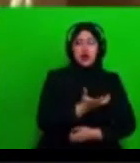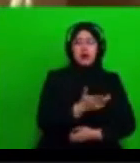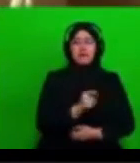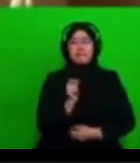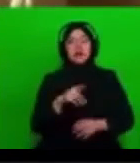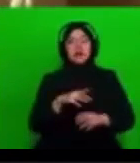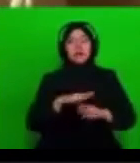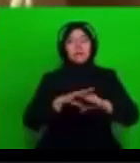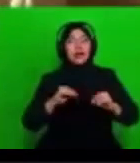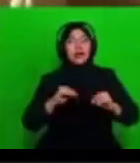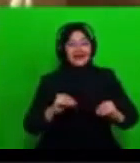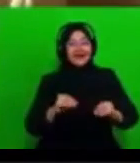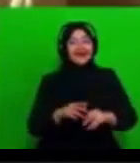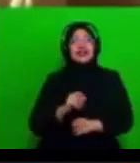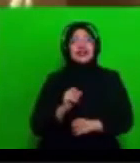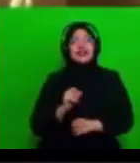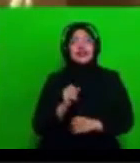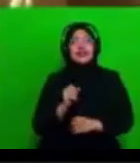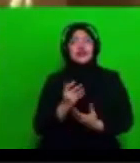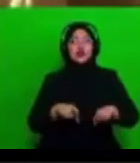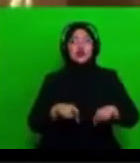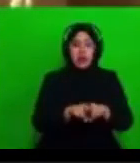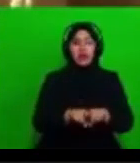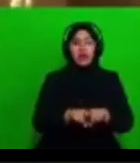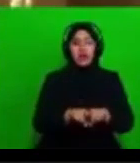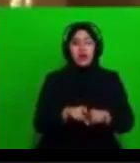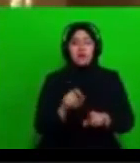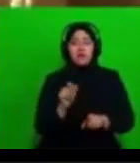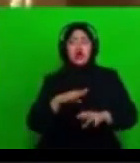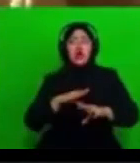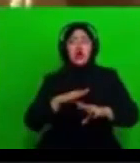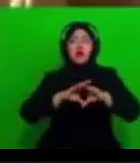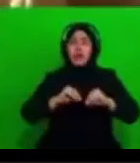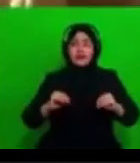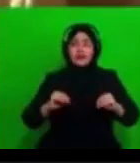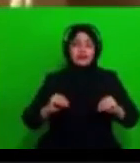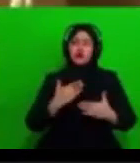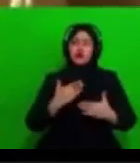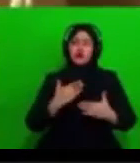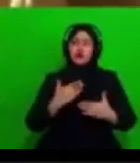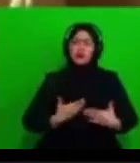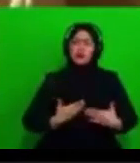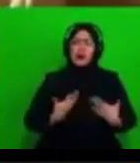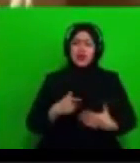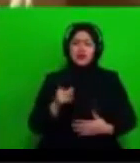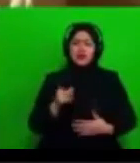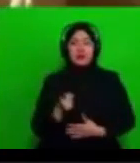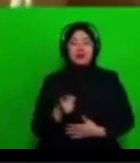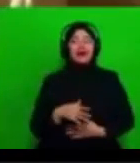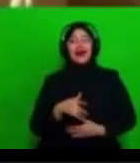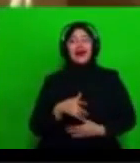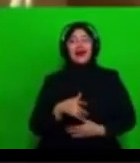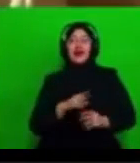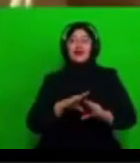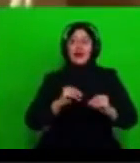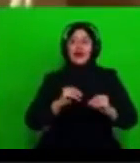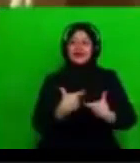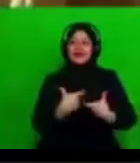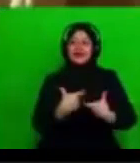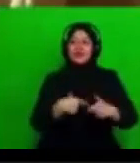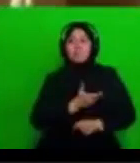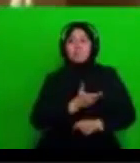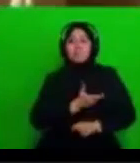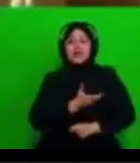kelak bekerja aja sudah bahagia karena sesuai bidangnya ya, bekerja aja bahagia apalagi digaji, bekerja dengan